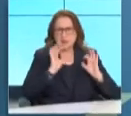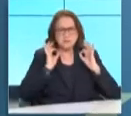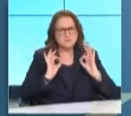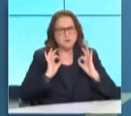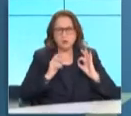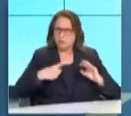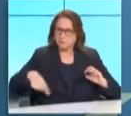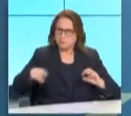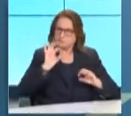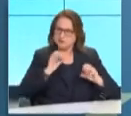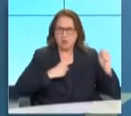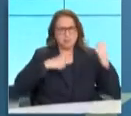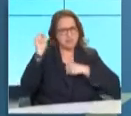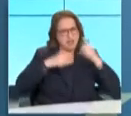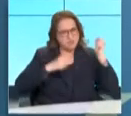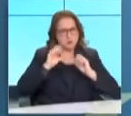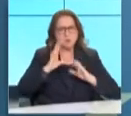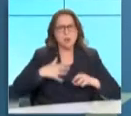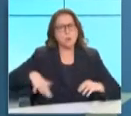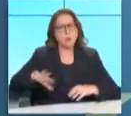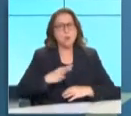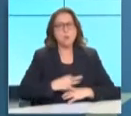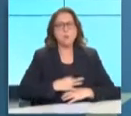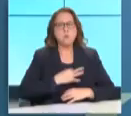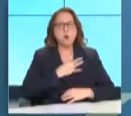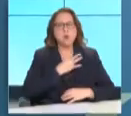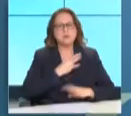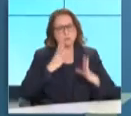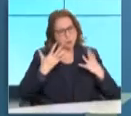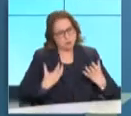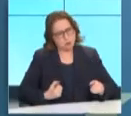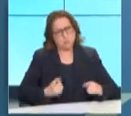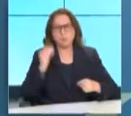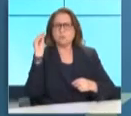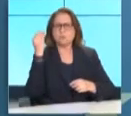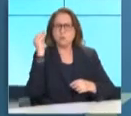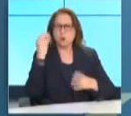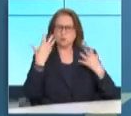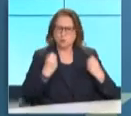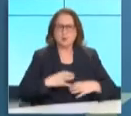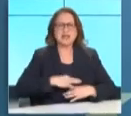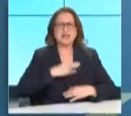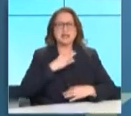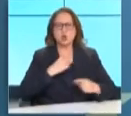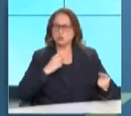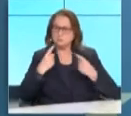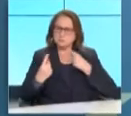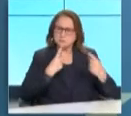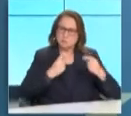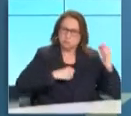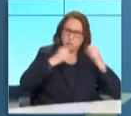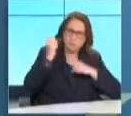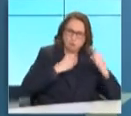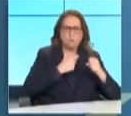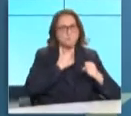μας νομίζω ότι μπορούν να εκφράζονται με τρόπο τεκμηρωμένο. Καταλήξαμε σε κοινά συμπεράσματα τα οποία θεωρώ ότι